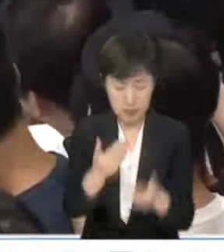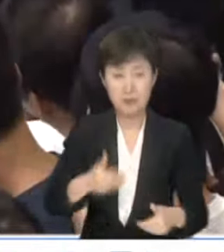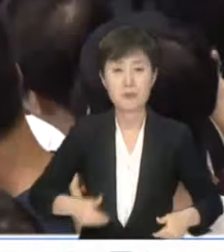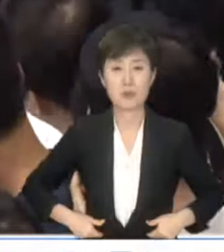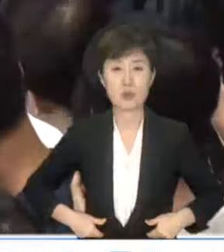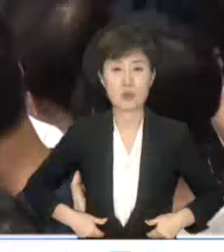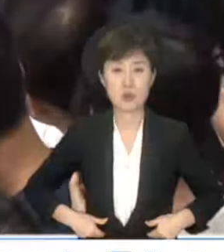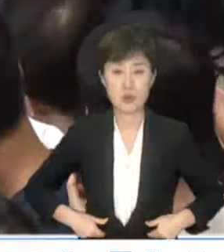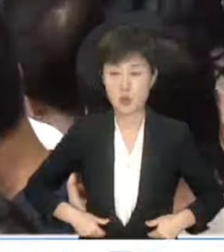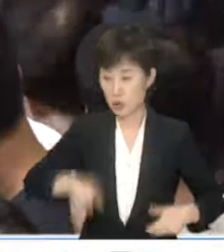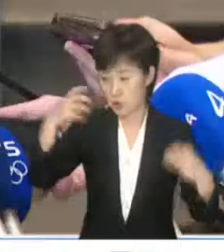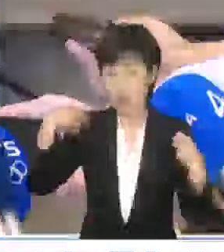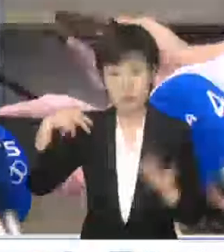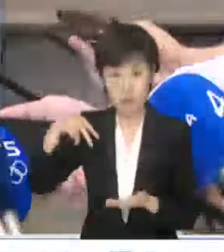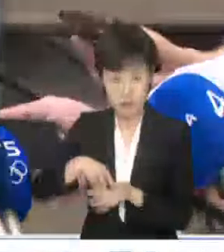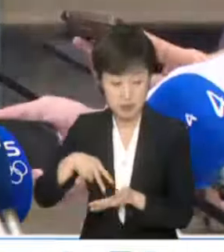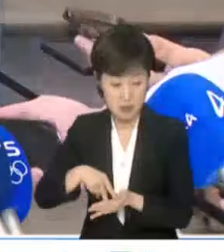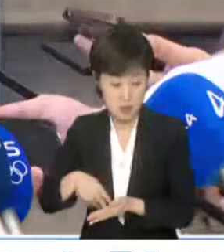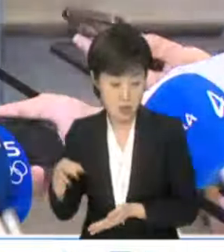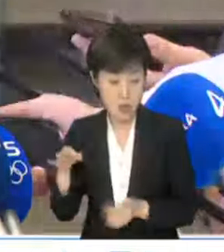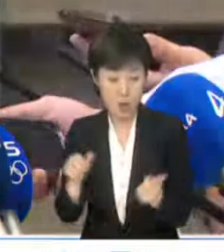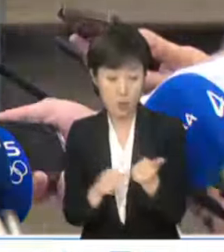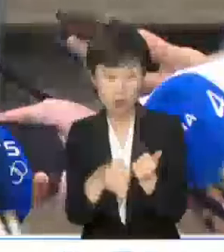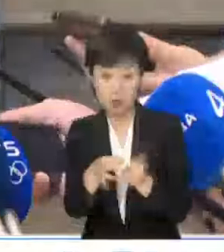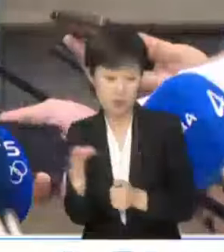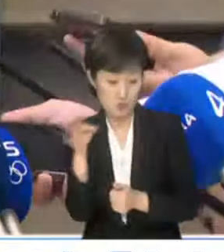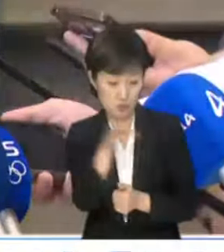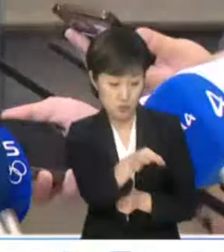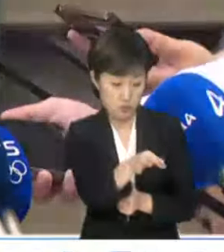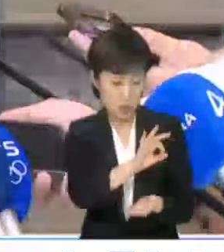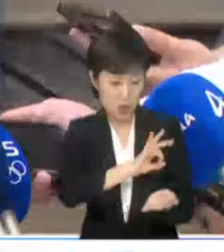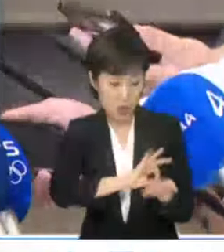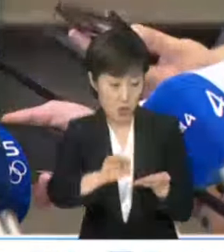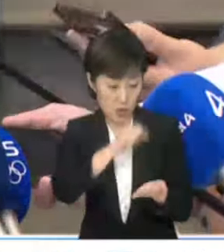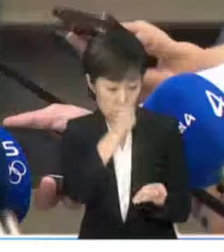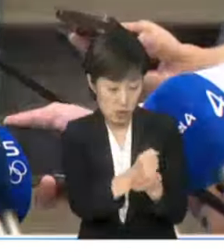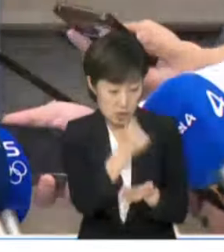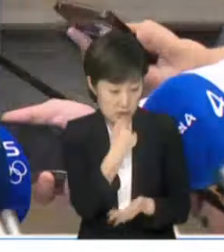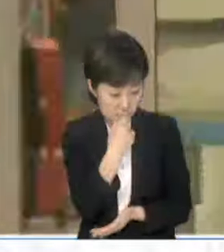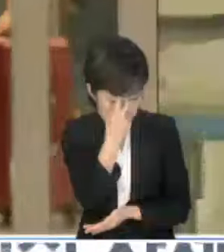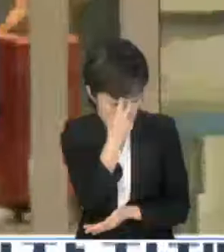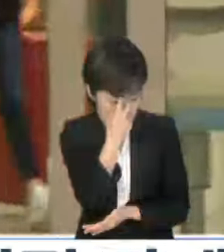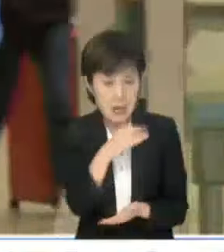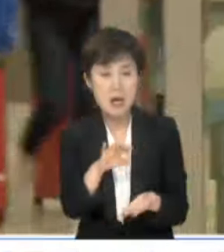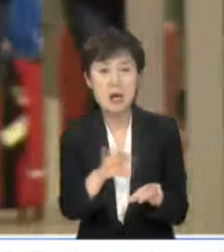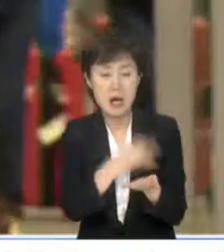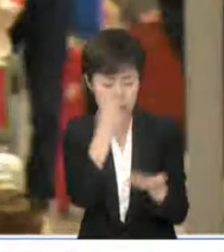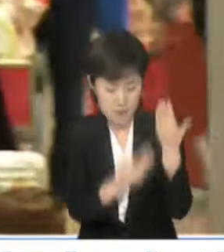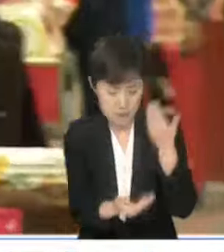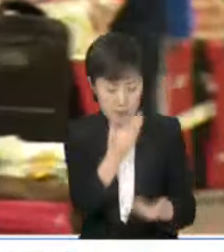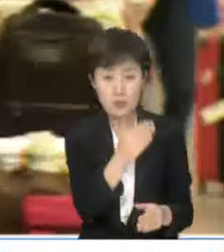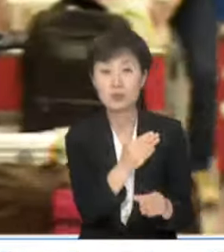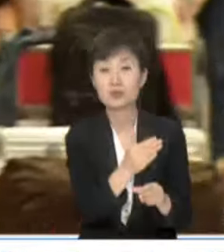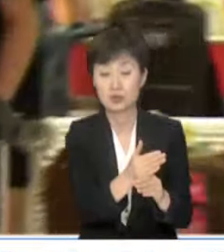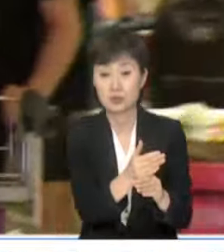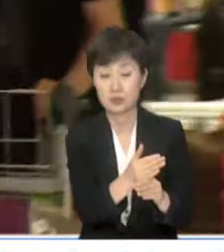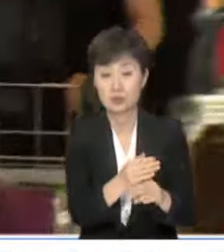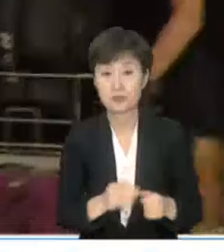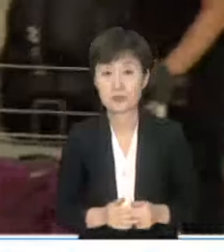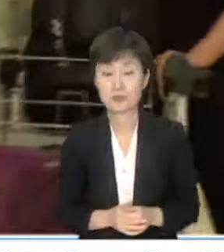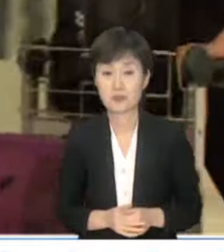보조금 사용이나 후원금을 제대로 사용했는지에 대한 어떤 비용 감사도 들어간 상황이기 때문에 성실하게 조사에 임해야 되는